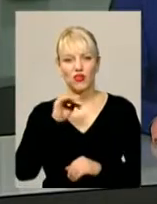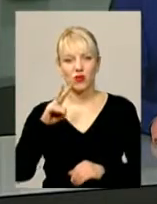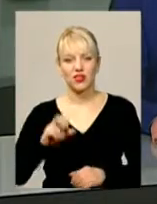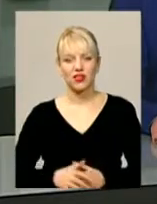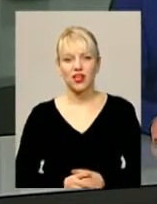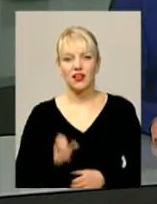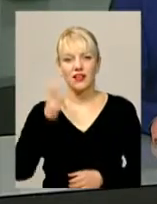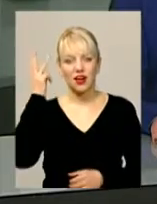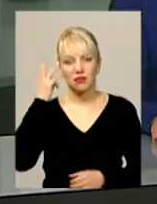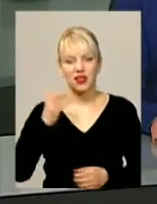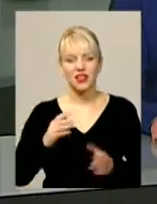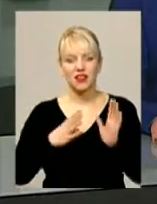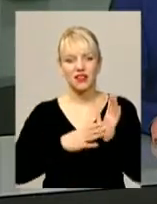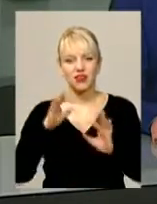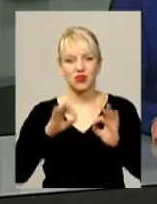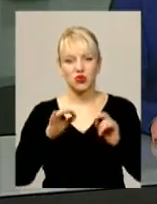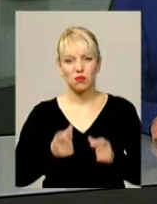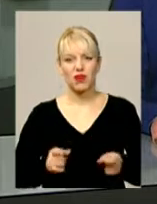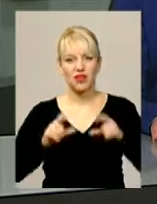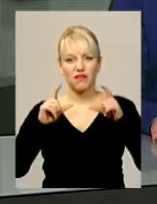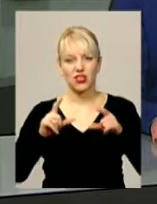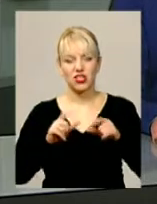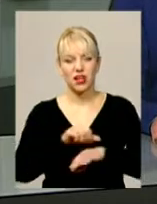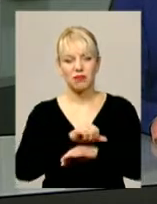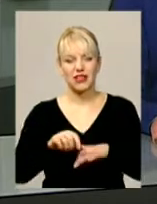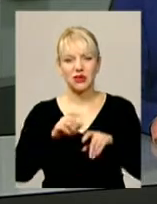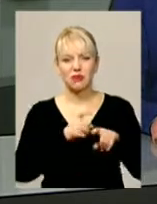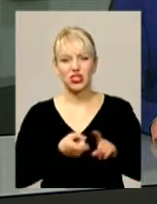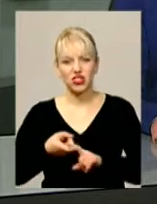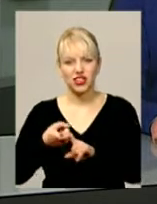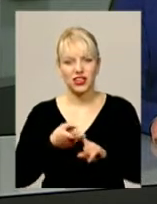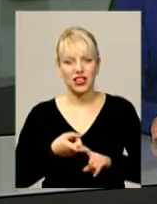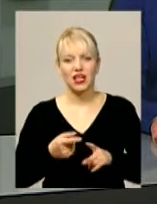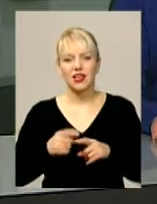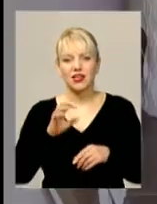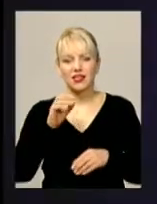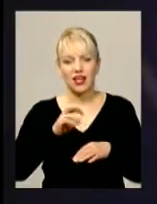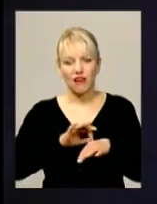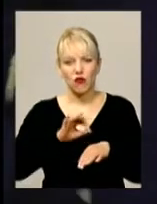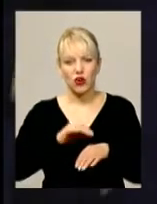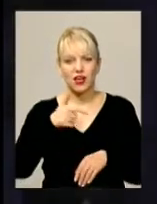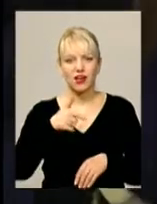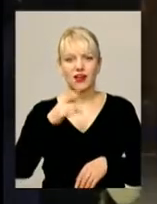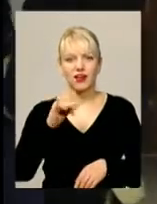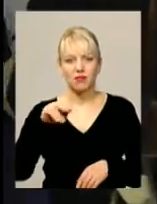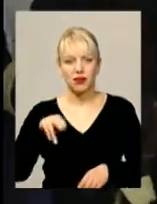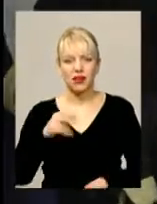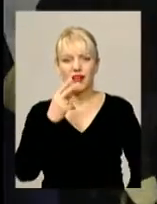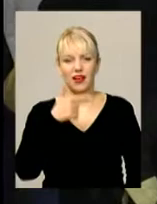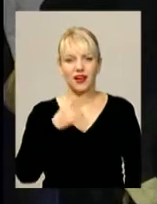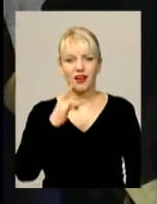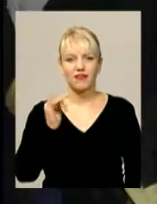На Хмельниччині на 9% перевищено епідемічний поріг захворюваності на грип та ГРВІ. Про це повідомила лікар